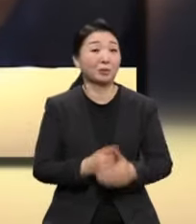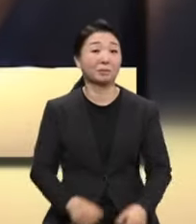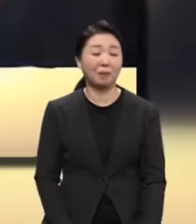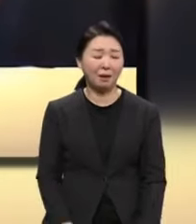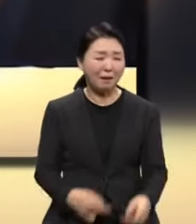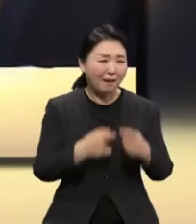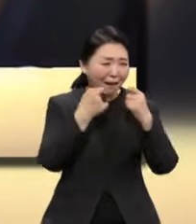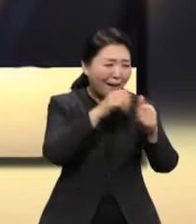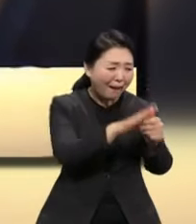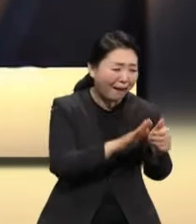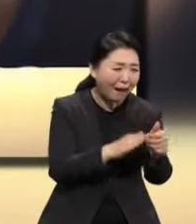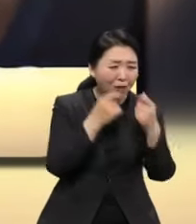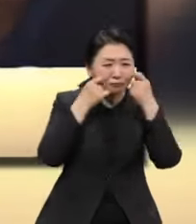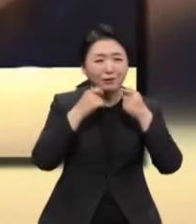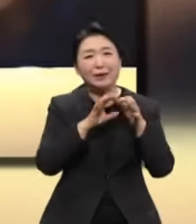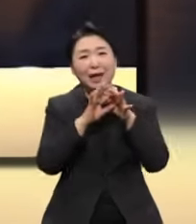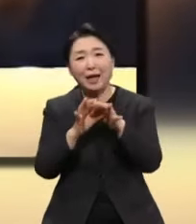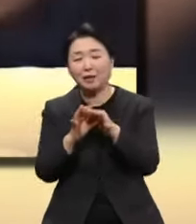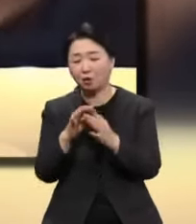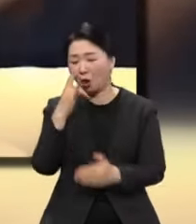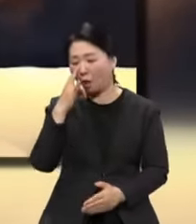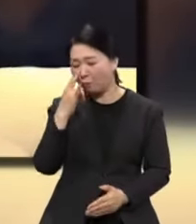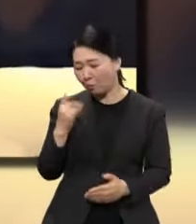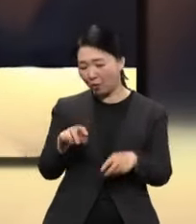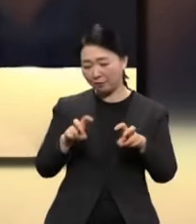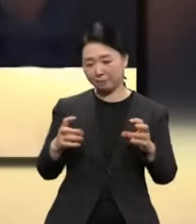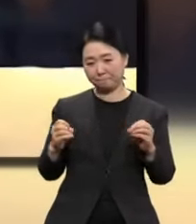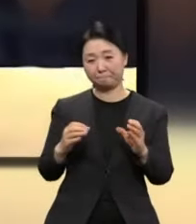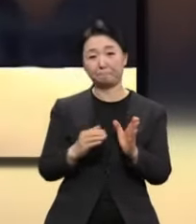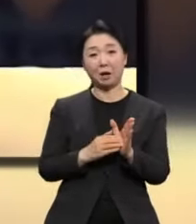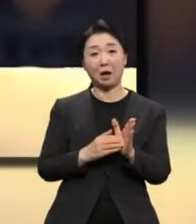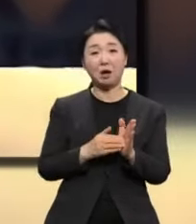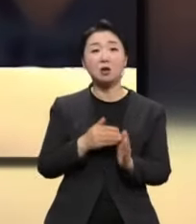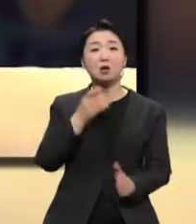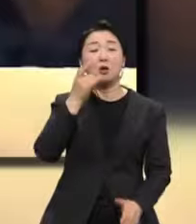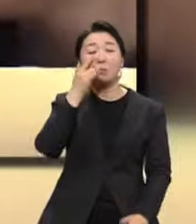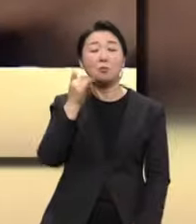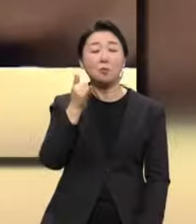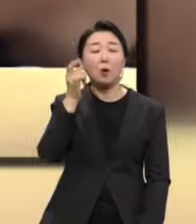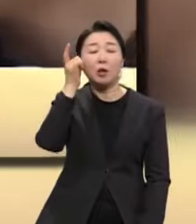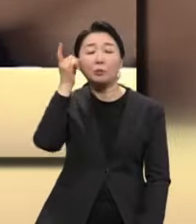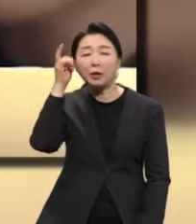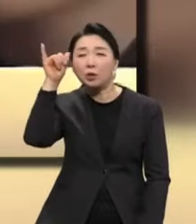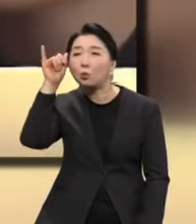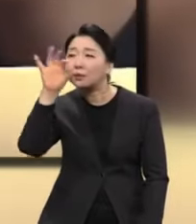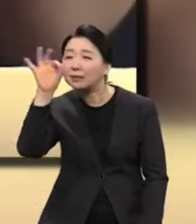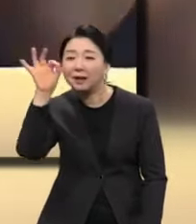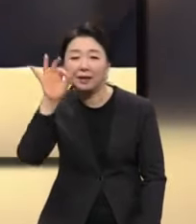부모가 나란히 앉아서 이야기를 나누는데요. 부모는 핸드폰을 들고 인공지능을 찾았습니다.